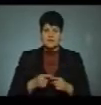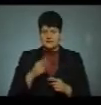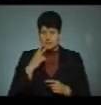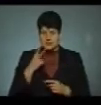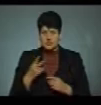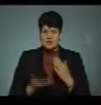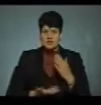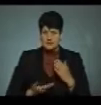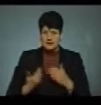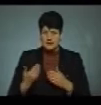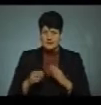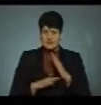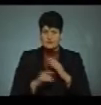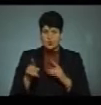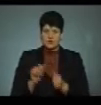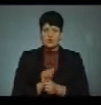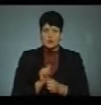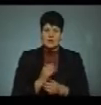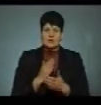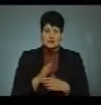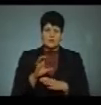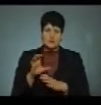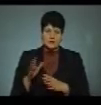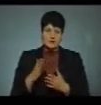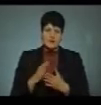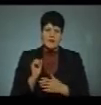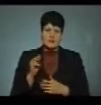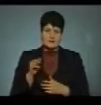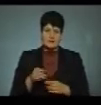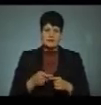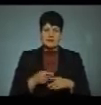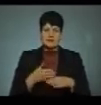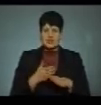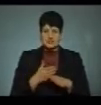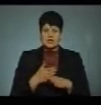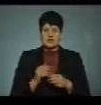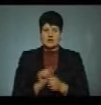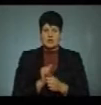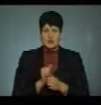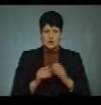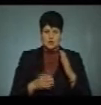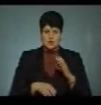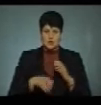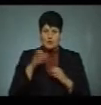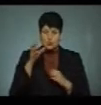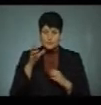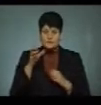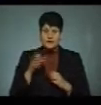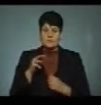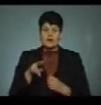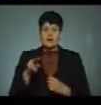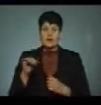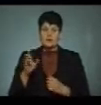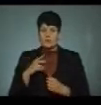бачите? Воно вже було сухе, є фотографії, його є тим більше акт. Все зрішене, повністю сухий стовбур. Михайло Лібер показує